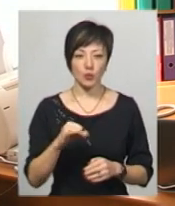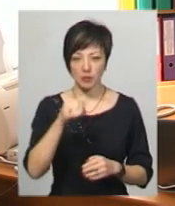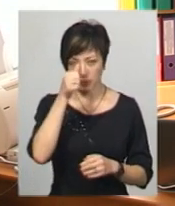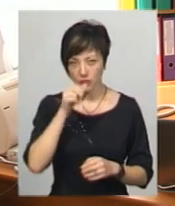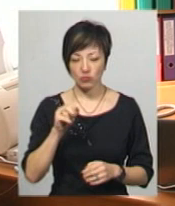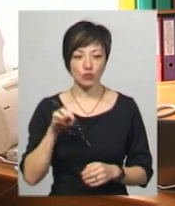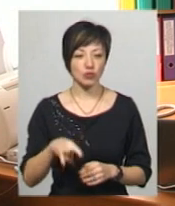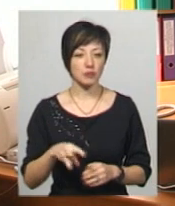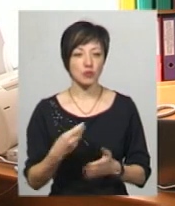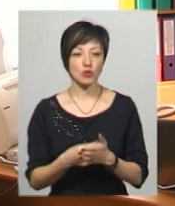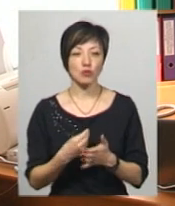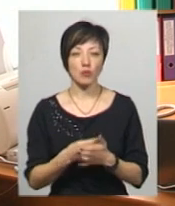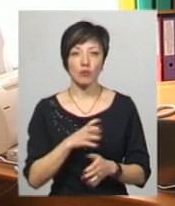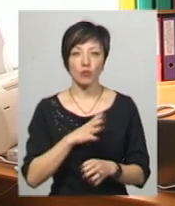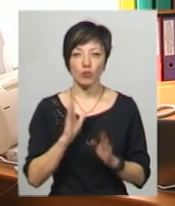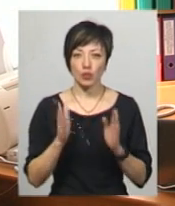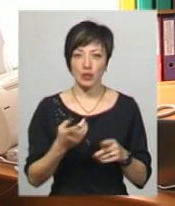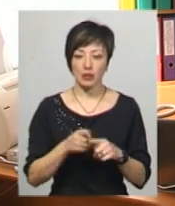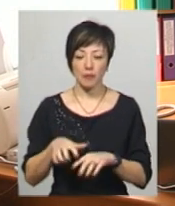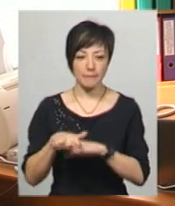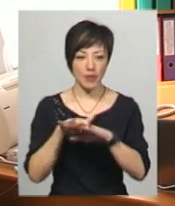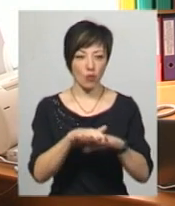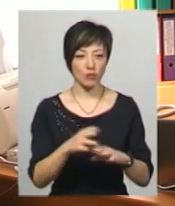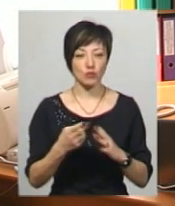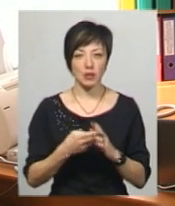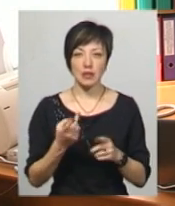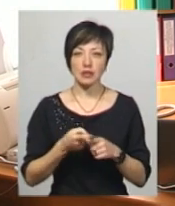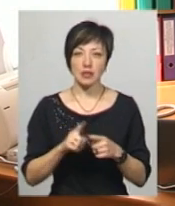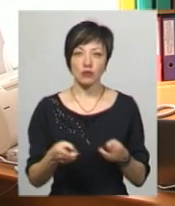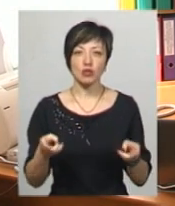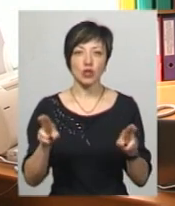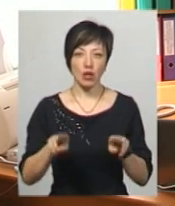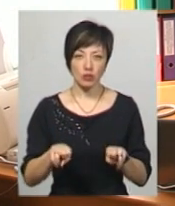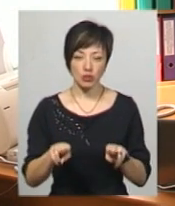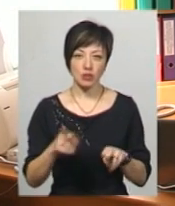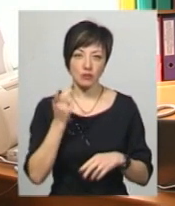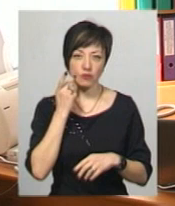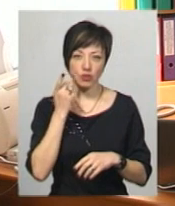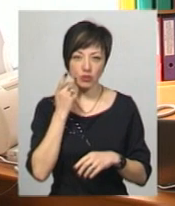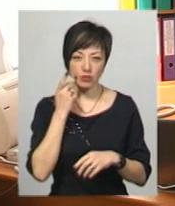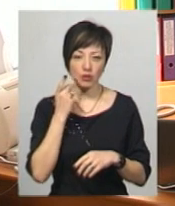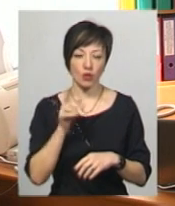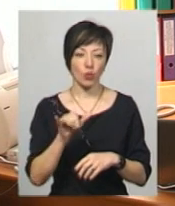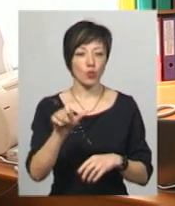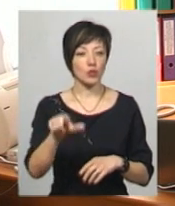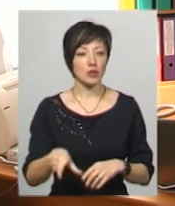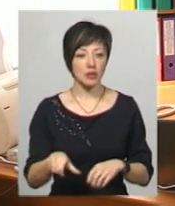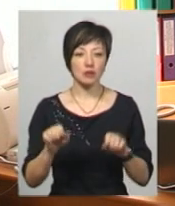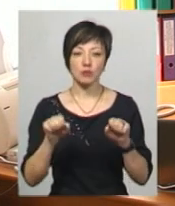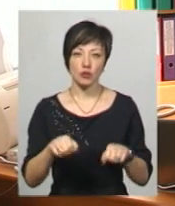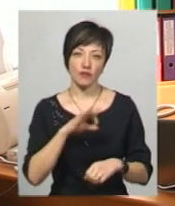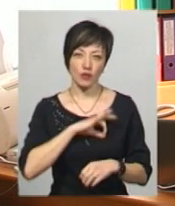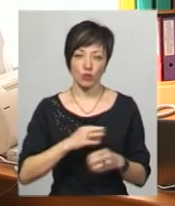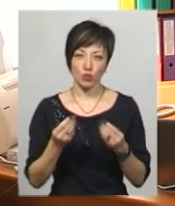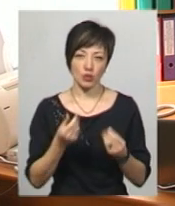ніж сума, яка буде на цю послугу перерахована субсидією, тому цей залишок зазвичай лишиться у людини, яка зможе використати